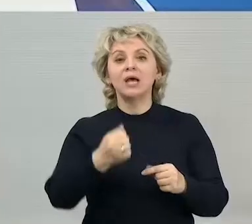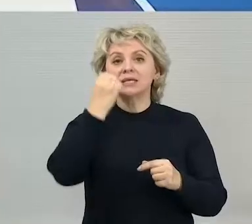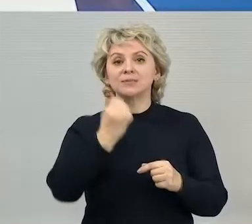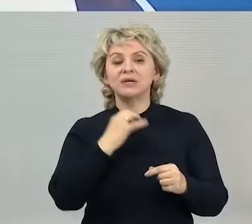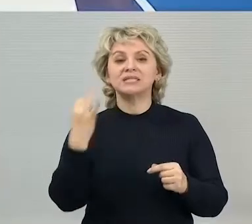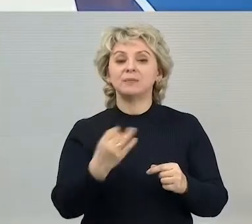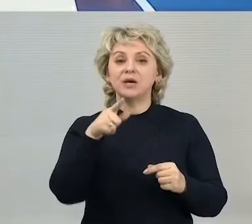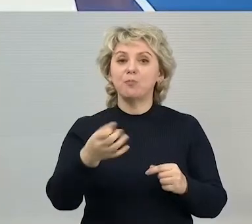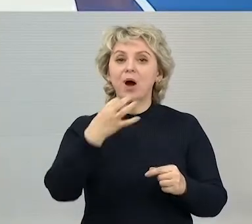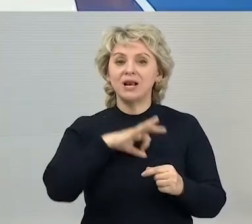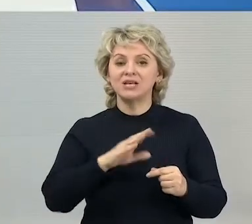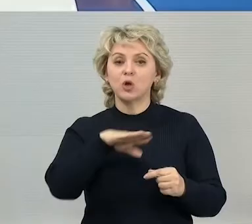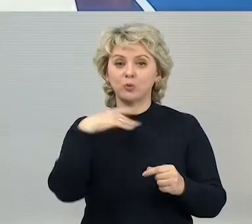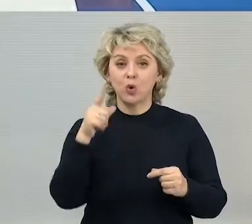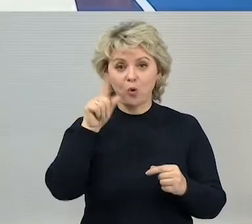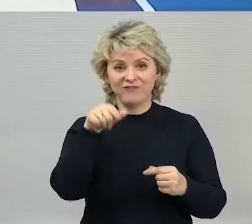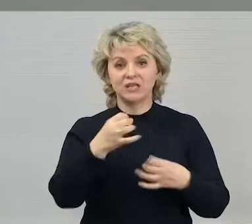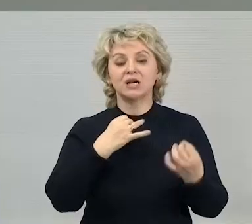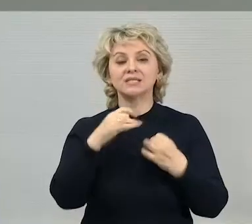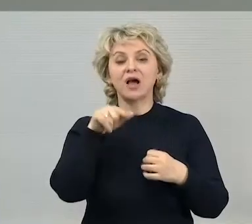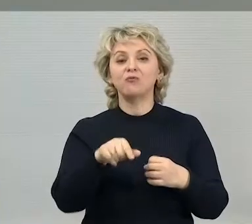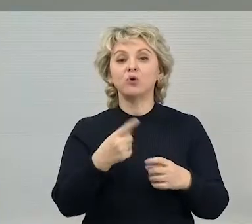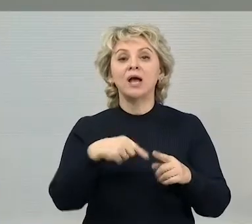вам за интересный и полезный, многим уверен, разговор.